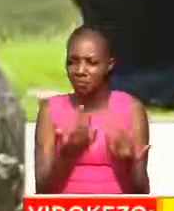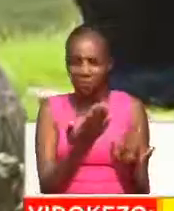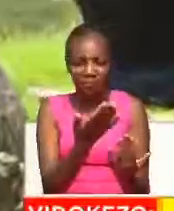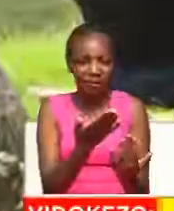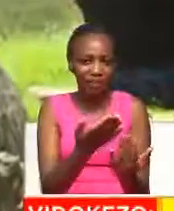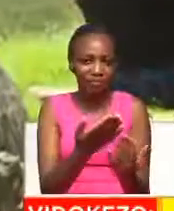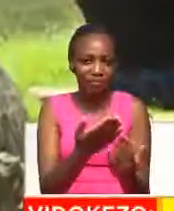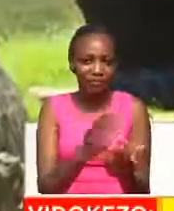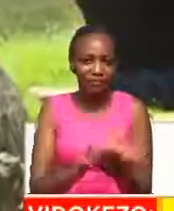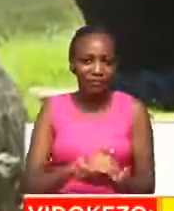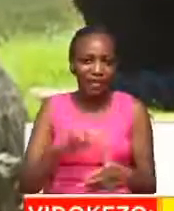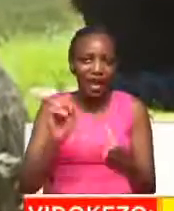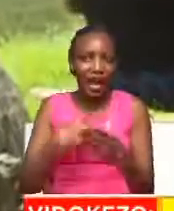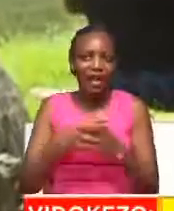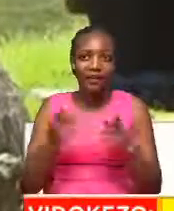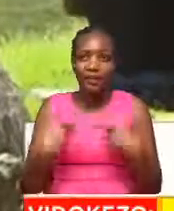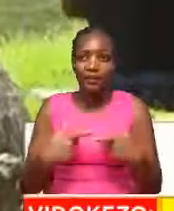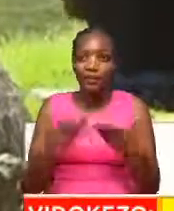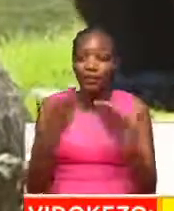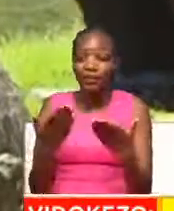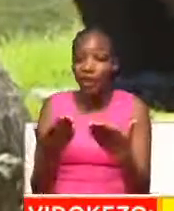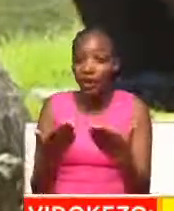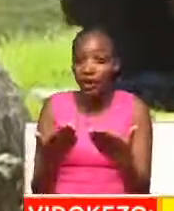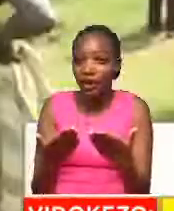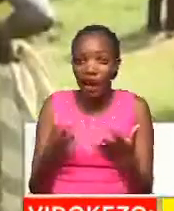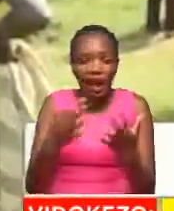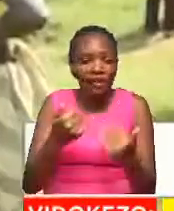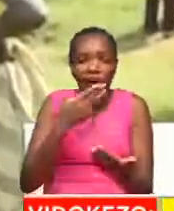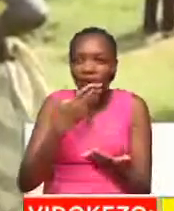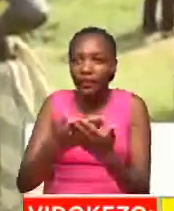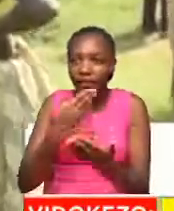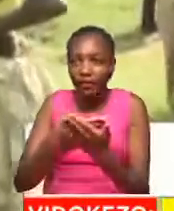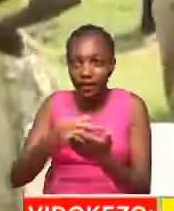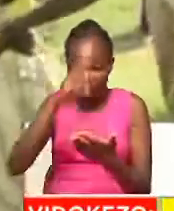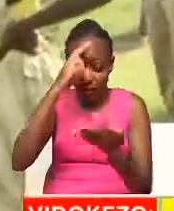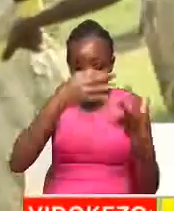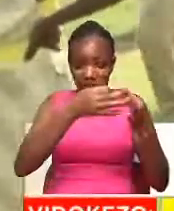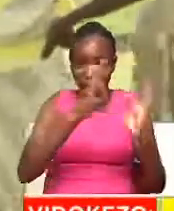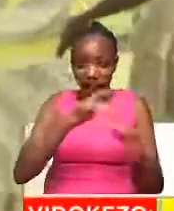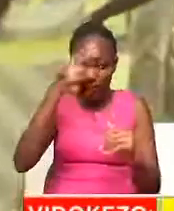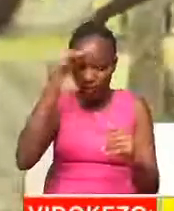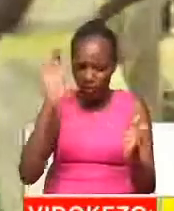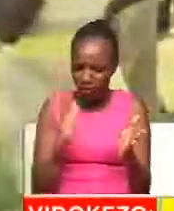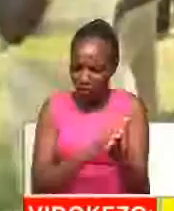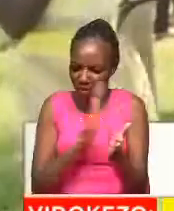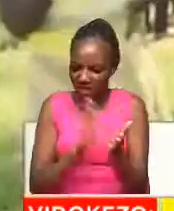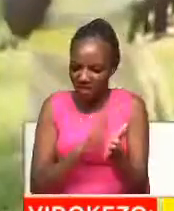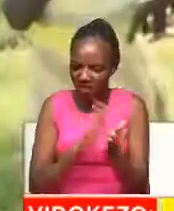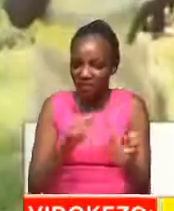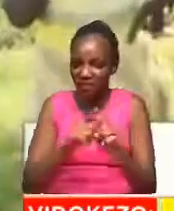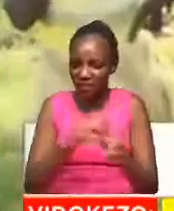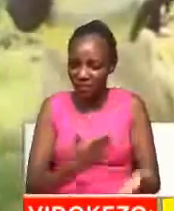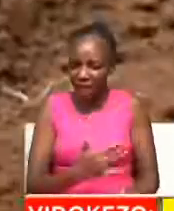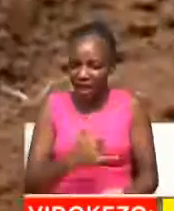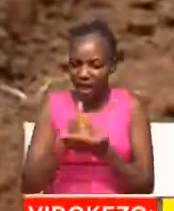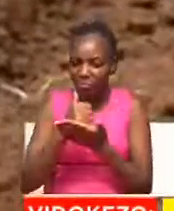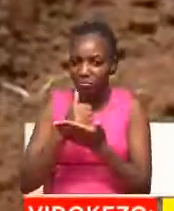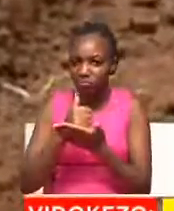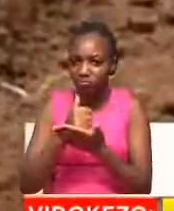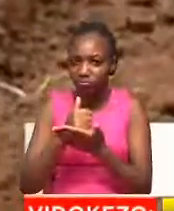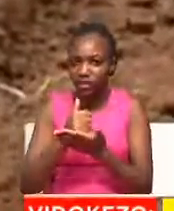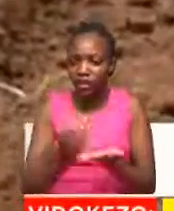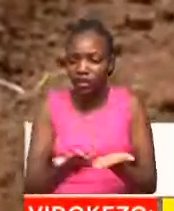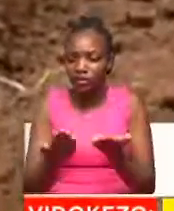Hata hivyo, wenyeji wa mtaa huo wamewashukuru maafisa wa polisi kwa kufika upesi eneo la mkasa na kuwasaidia